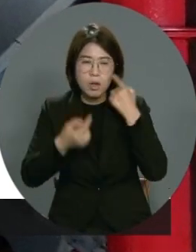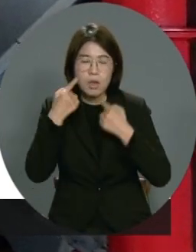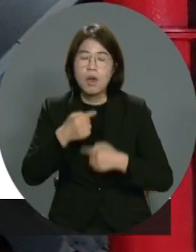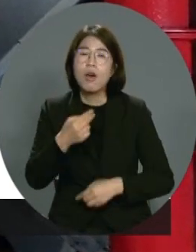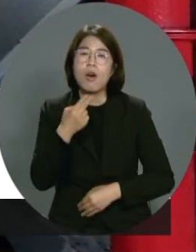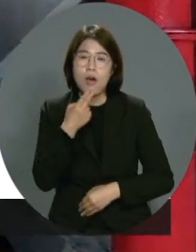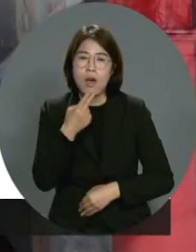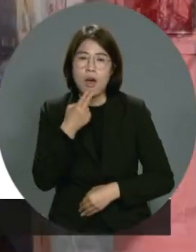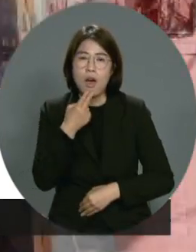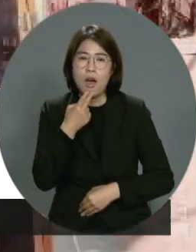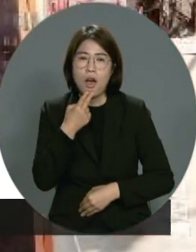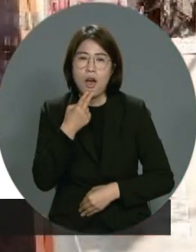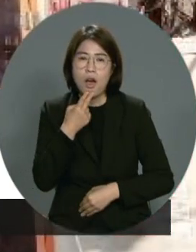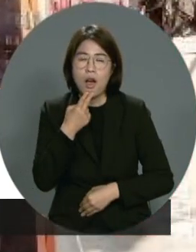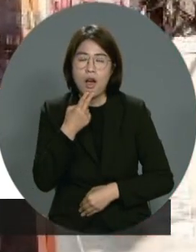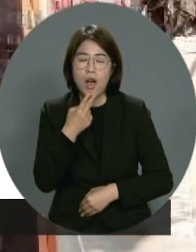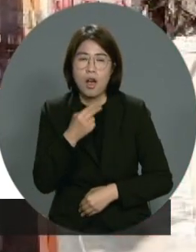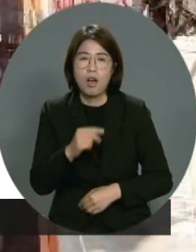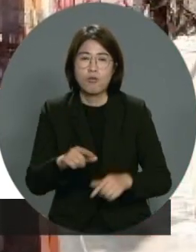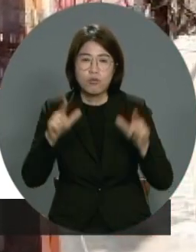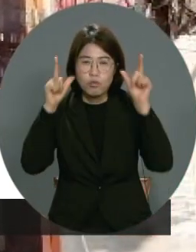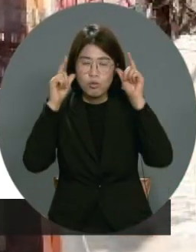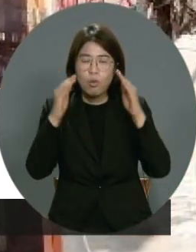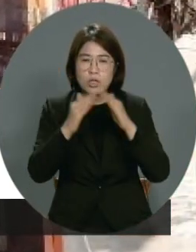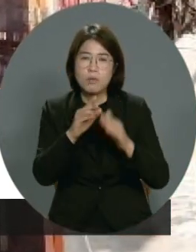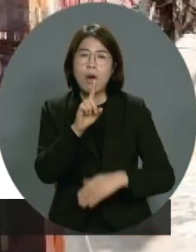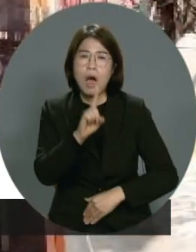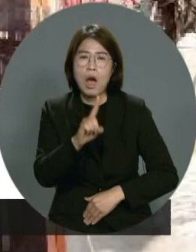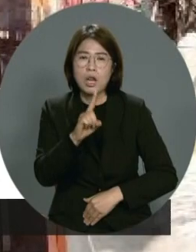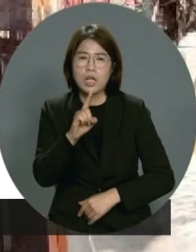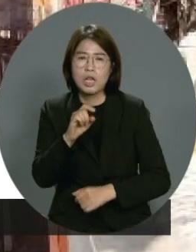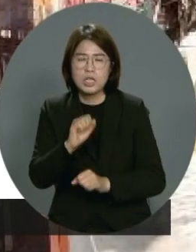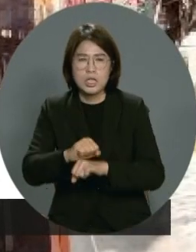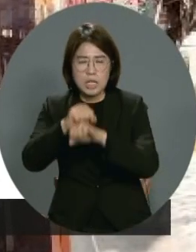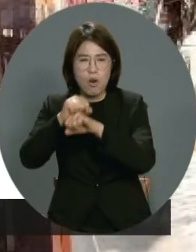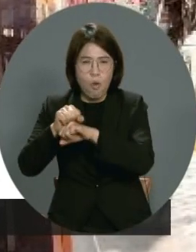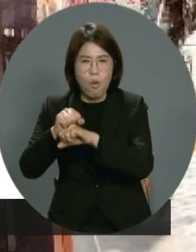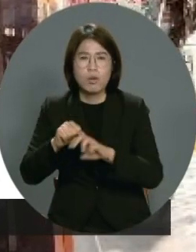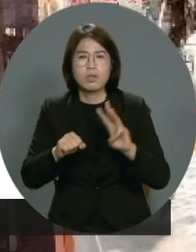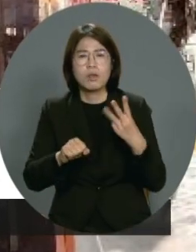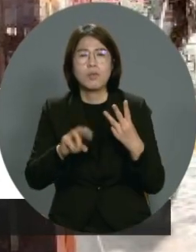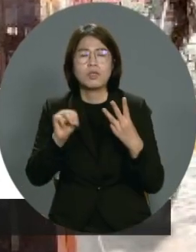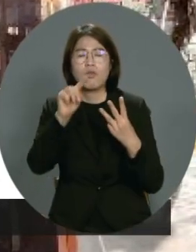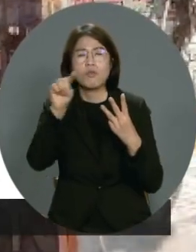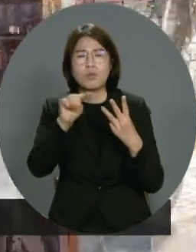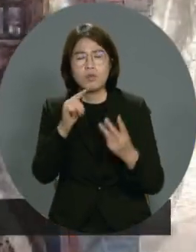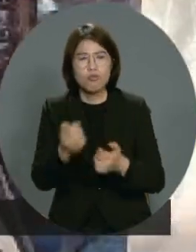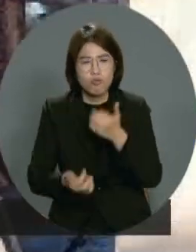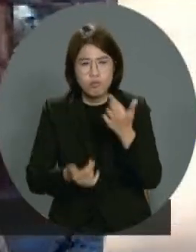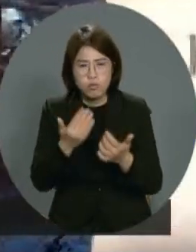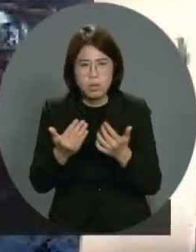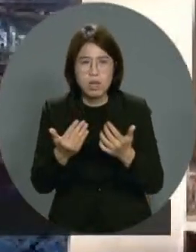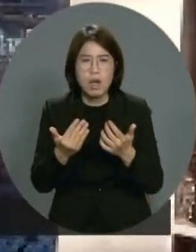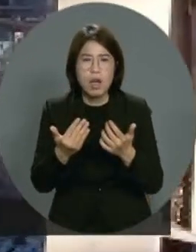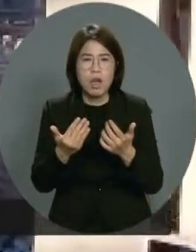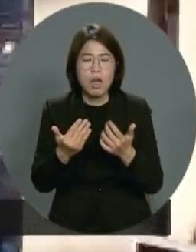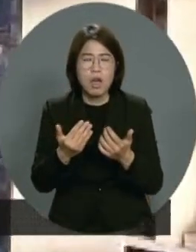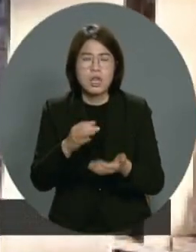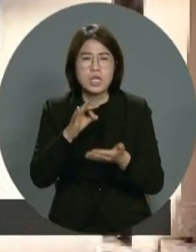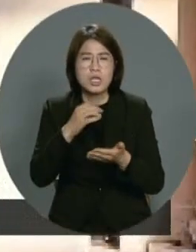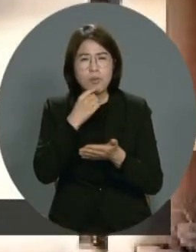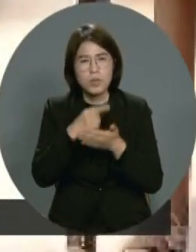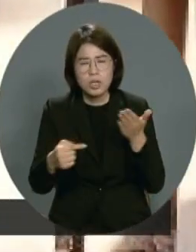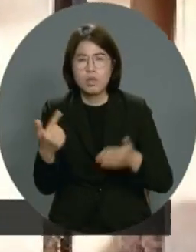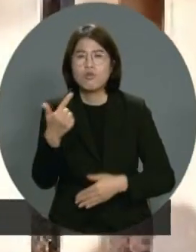없었지만 우사 한계동과 볏짚 창고 좋은 창고 등 300여 제곱미터가 불에 탔고 소방서 추산